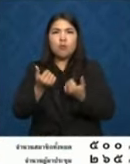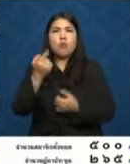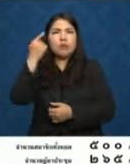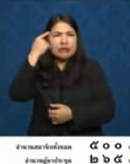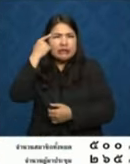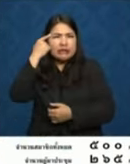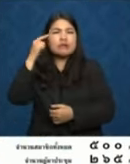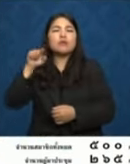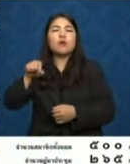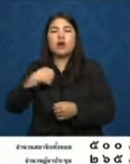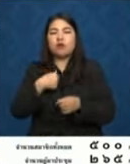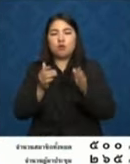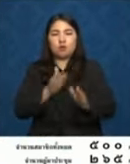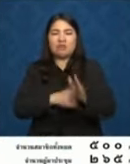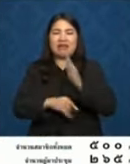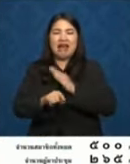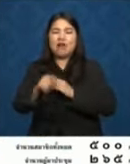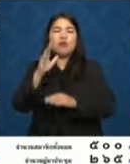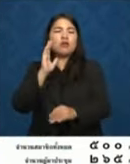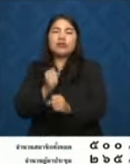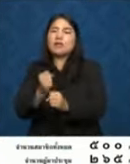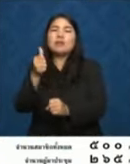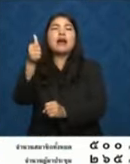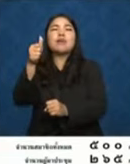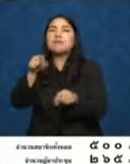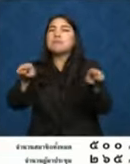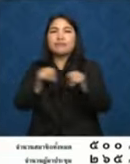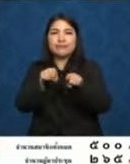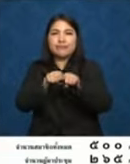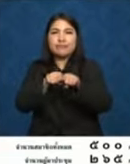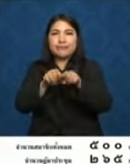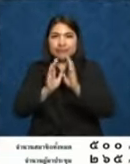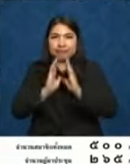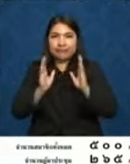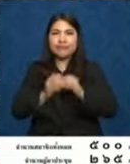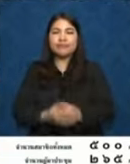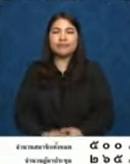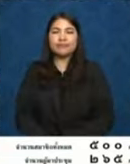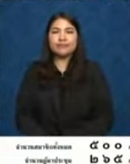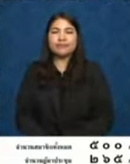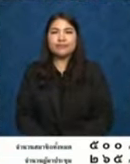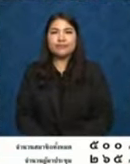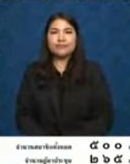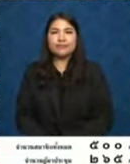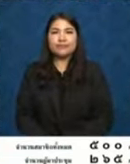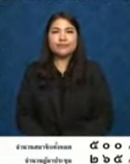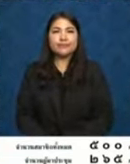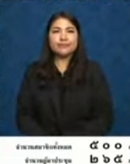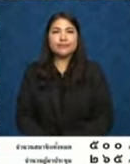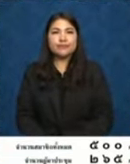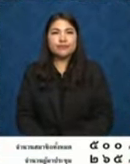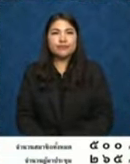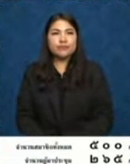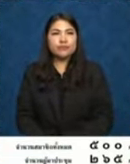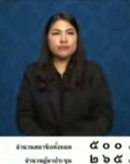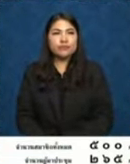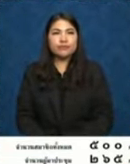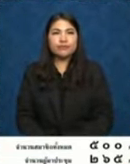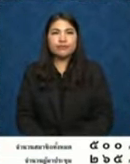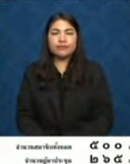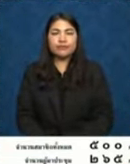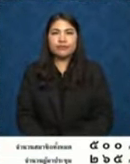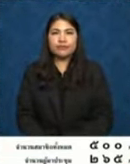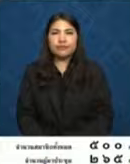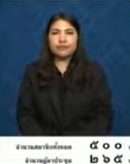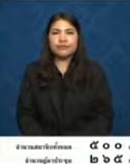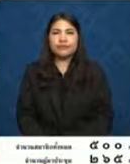มีฝีมือไม่เป็นสองรองใครเหมือนกันครับท่านประธานขอบคุณครับ ขอบคุณครับมีสมาชิก2ท่านที่ผมอ่านข้าม